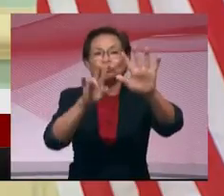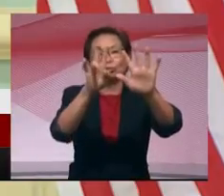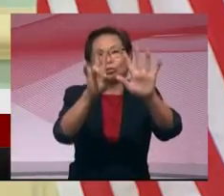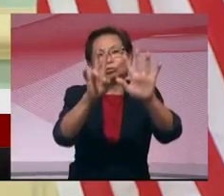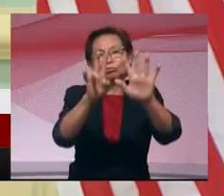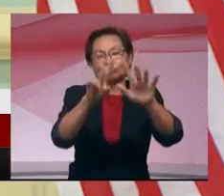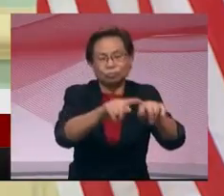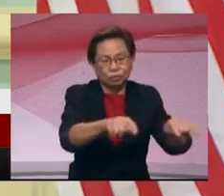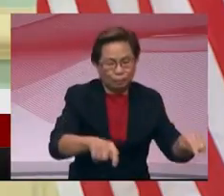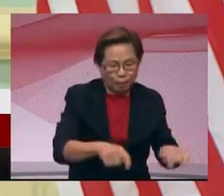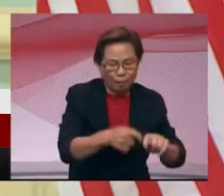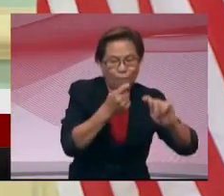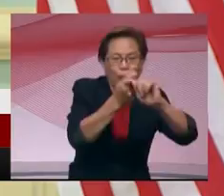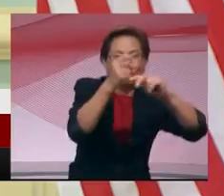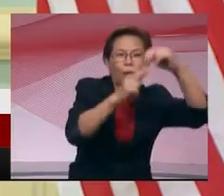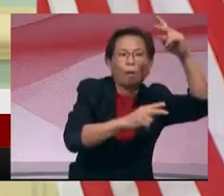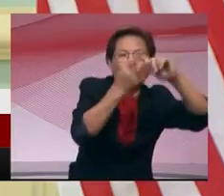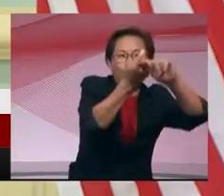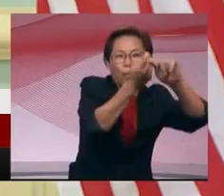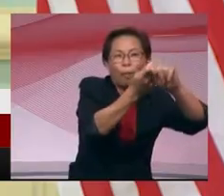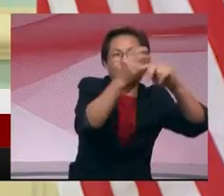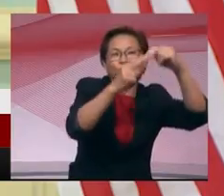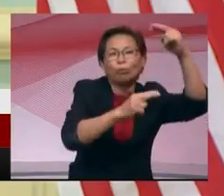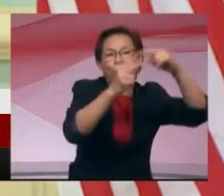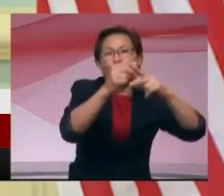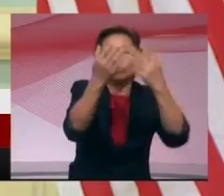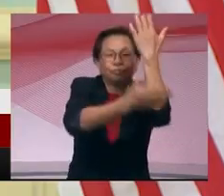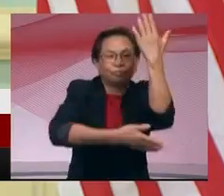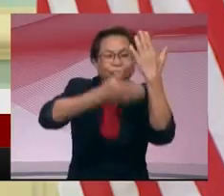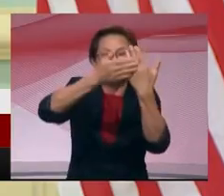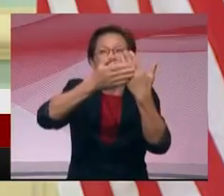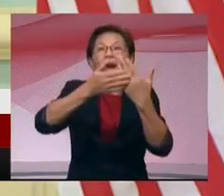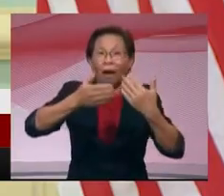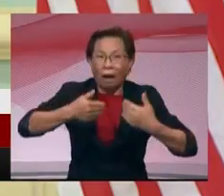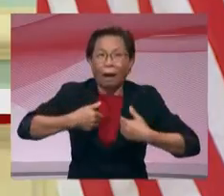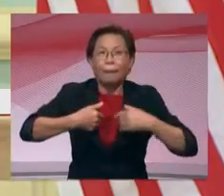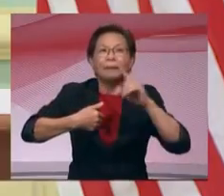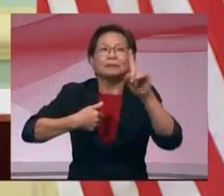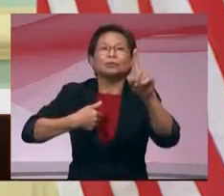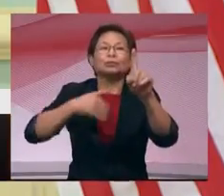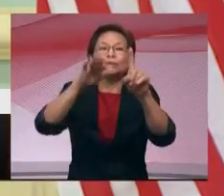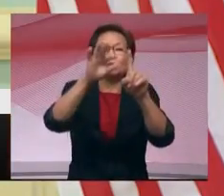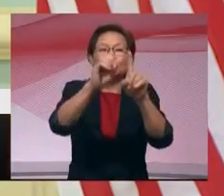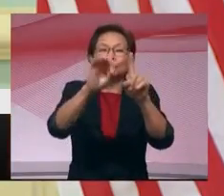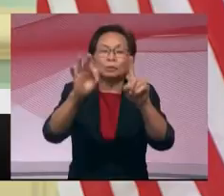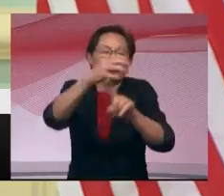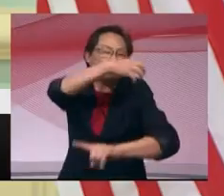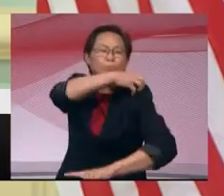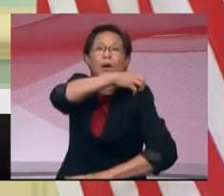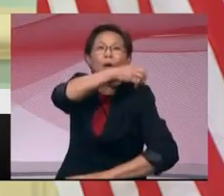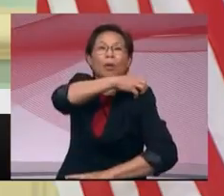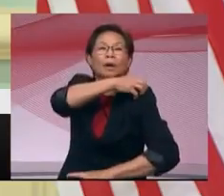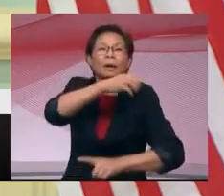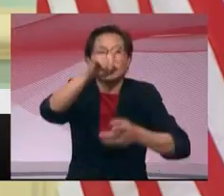57 tapak binaan di seluruh negara yang melibatkan 109 penguatkuasa.